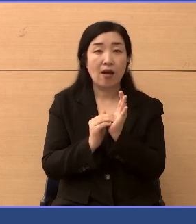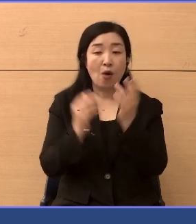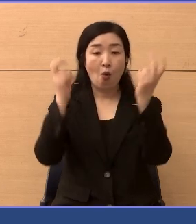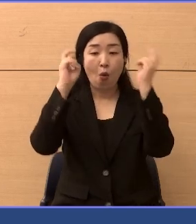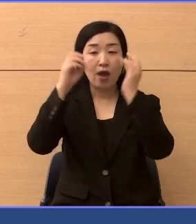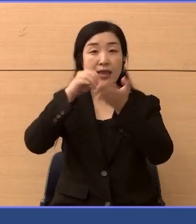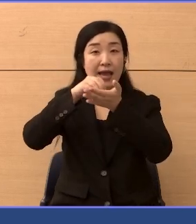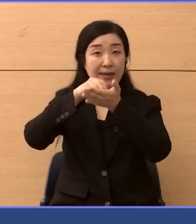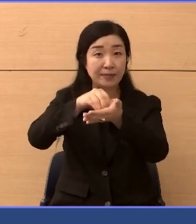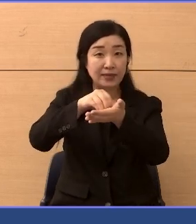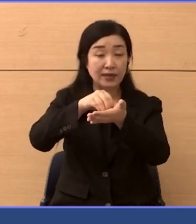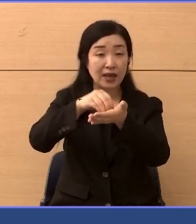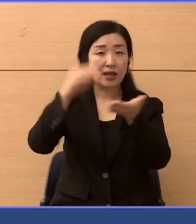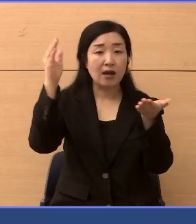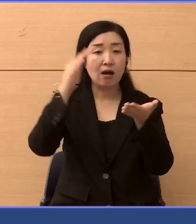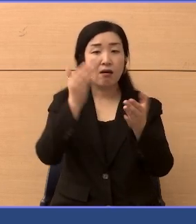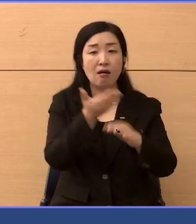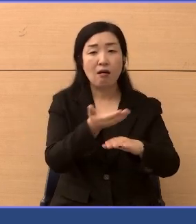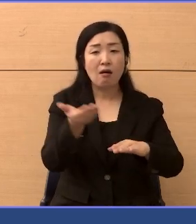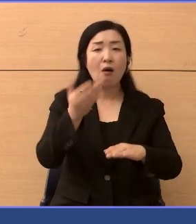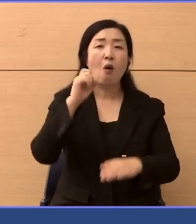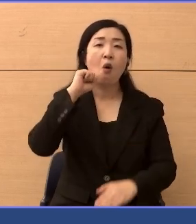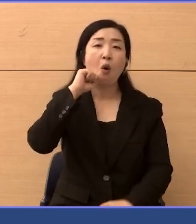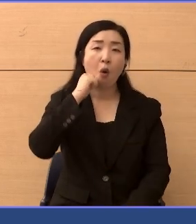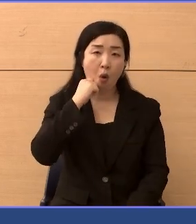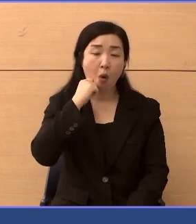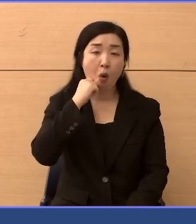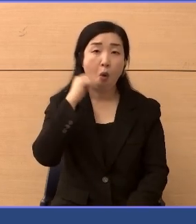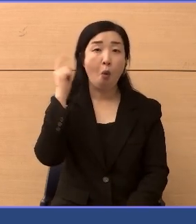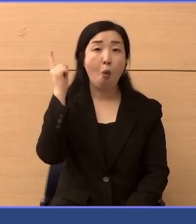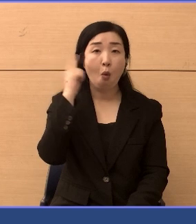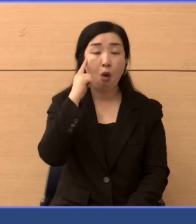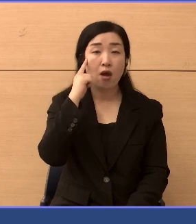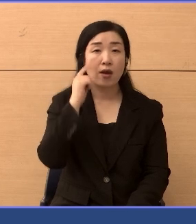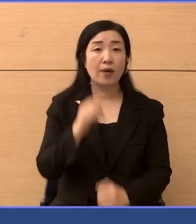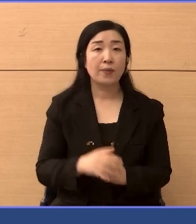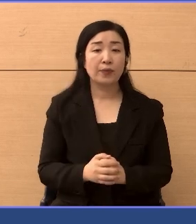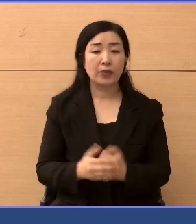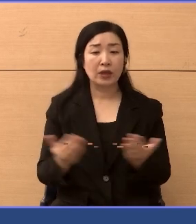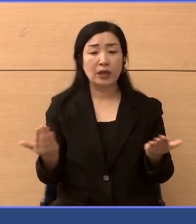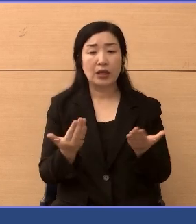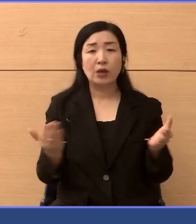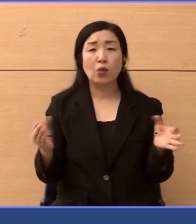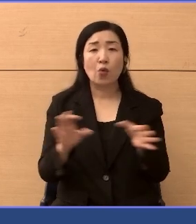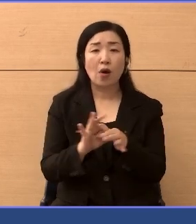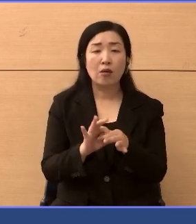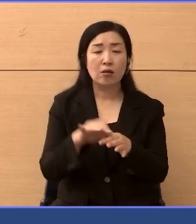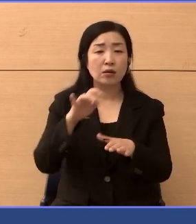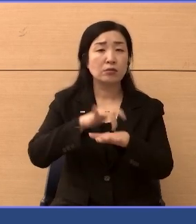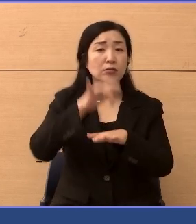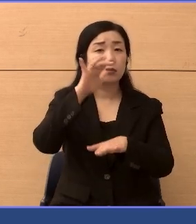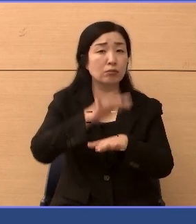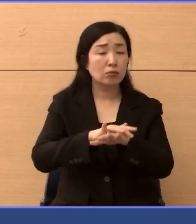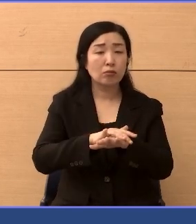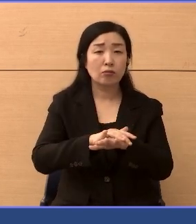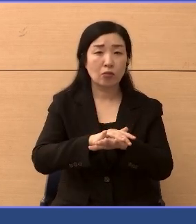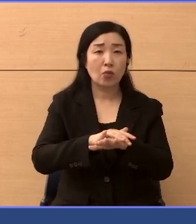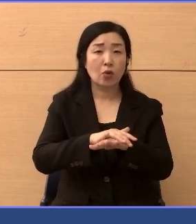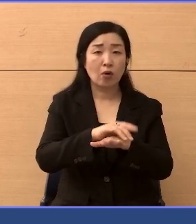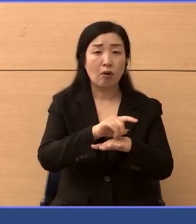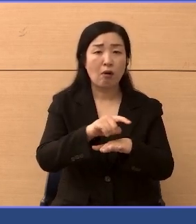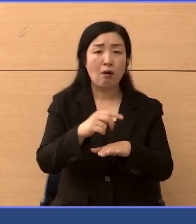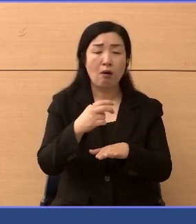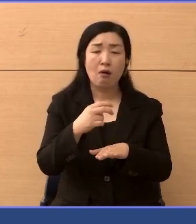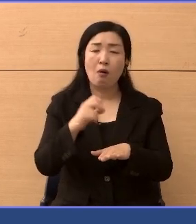individual has good 넘어가는 것이 work 어려운 경우가 habits. 있습니다. 제대로 된 And 근무 관련돼서 of 습관을 course, 가지고 we